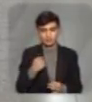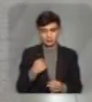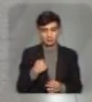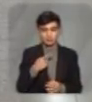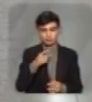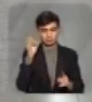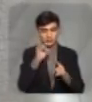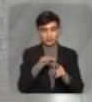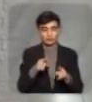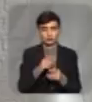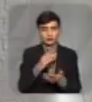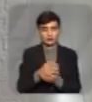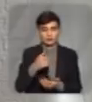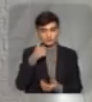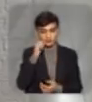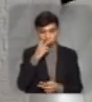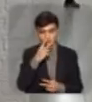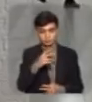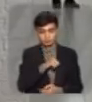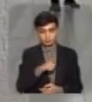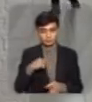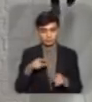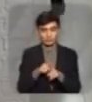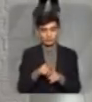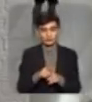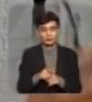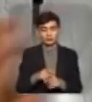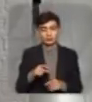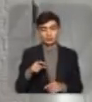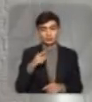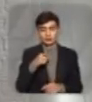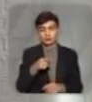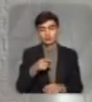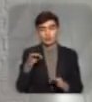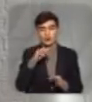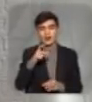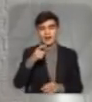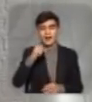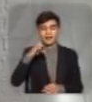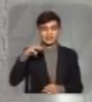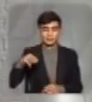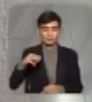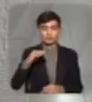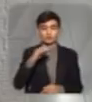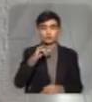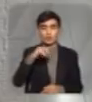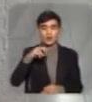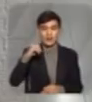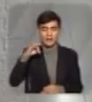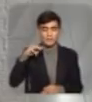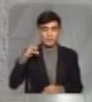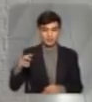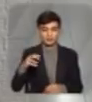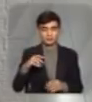дайын. Кеше мысалы өзіңіз көрдіңіз ғой. Тек қана мәселен олардың Қасым Сүлейманидің мәселен жерлеуіне барғанда 50 адам